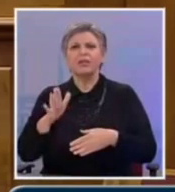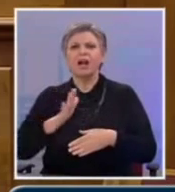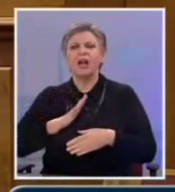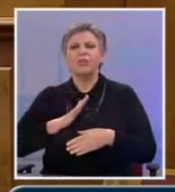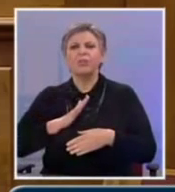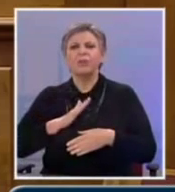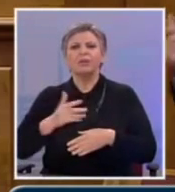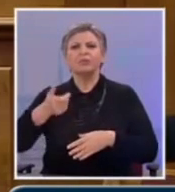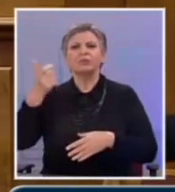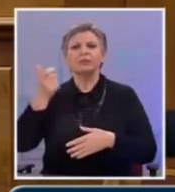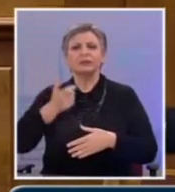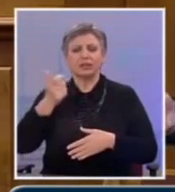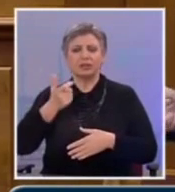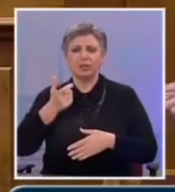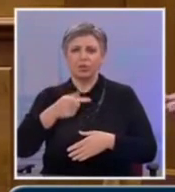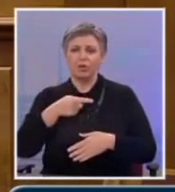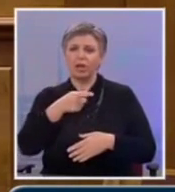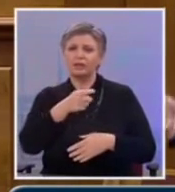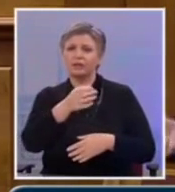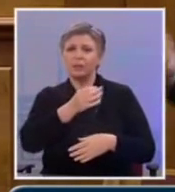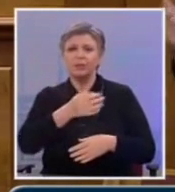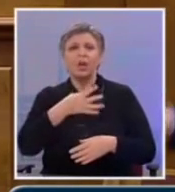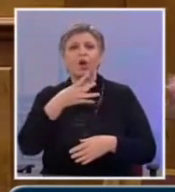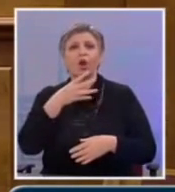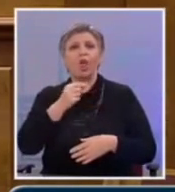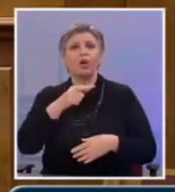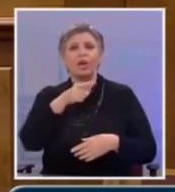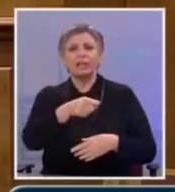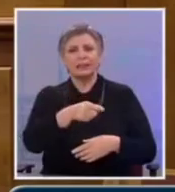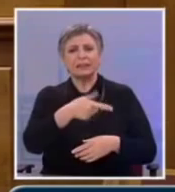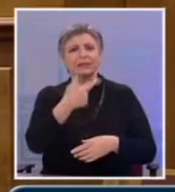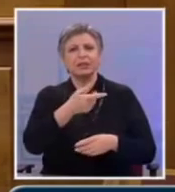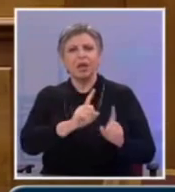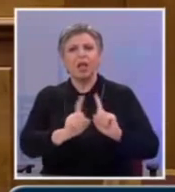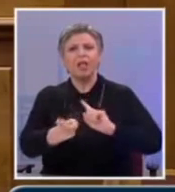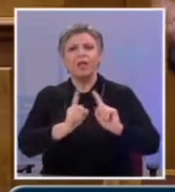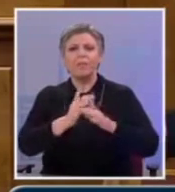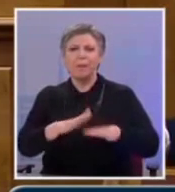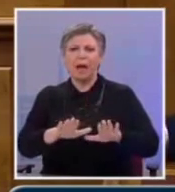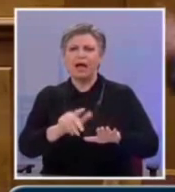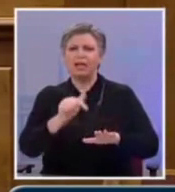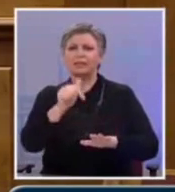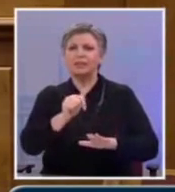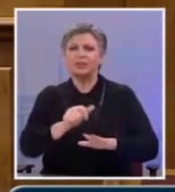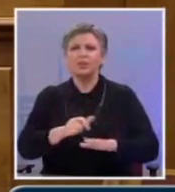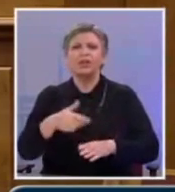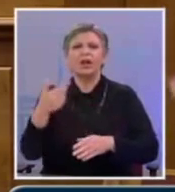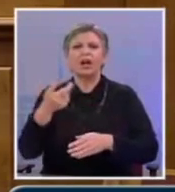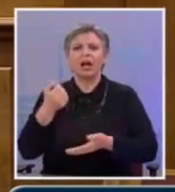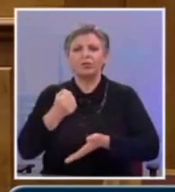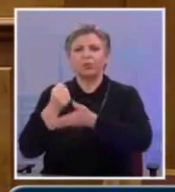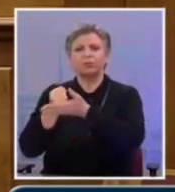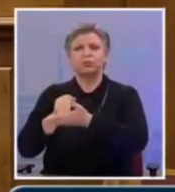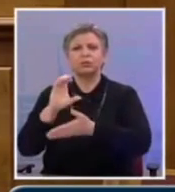που ετοιμάζεστε γιατί έχετε συμφωνήσει να καταργήσετε το ΕΚΑΣ ή αν θα το καταργήσετε με πιστωτική γραμμή ή με